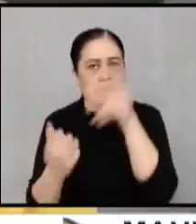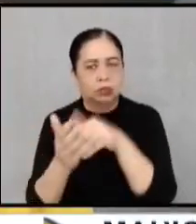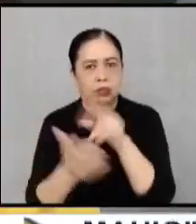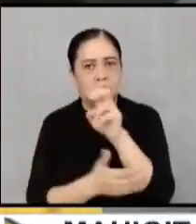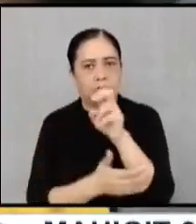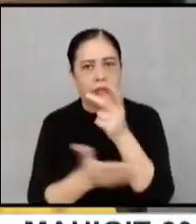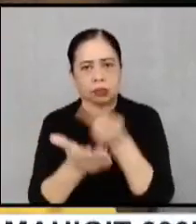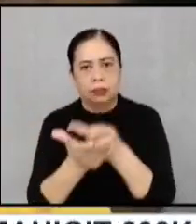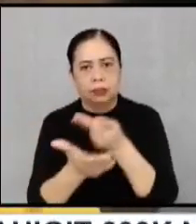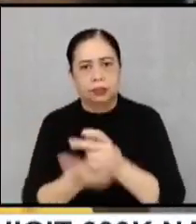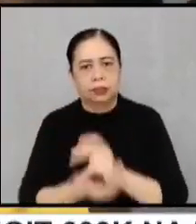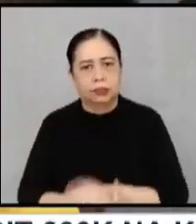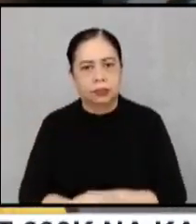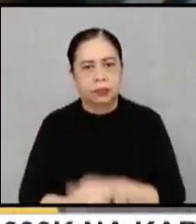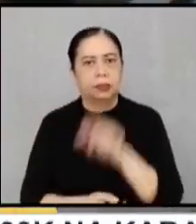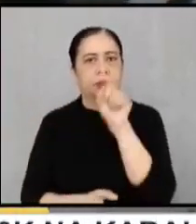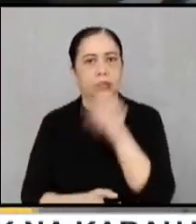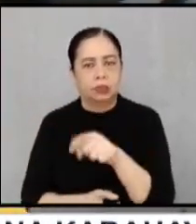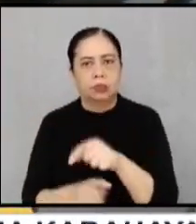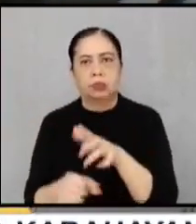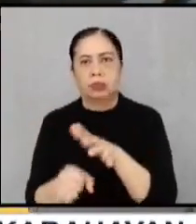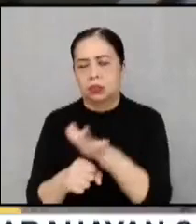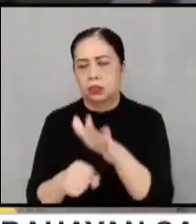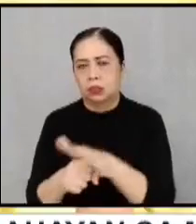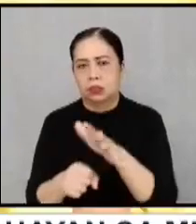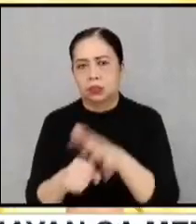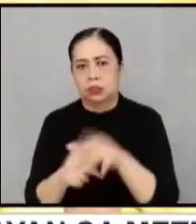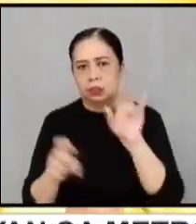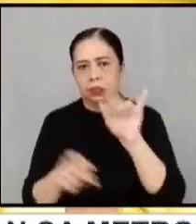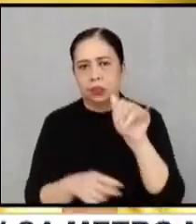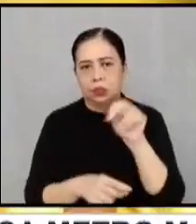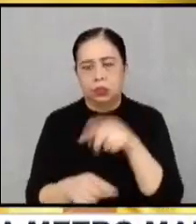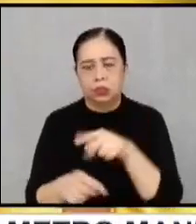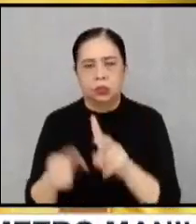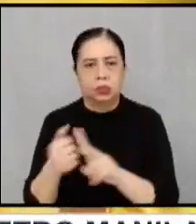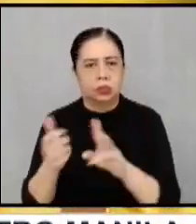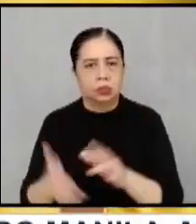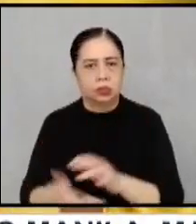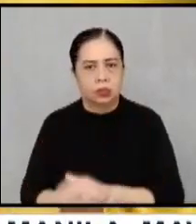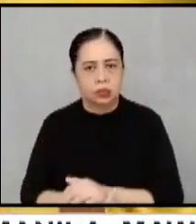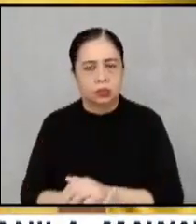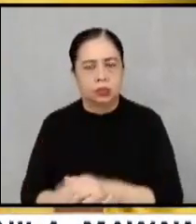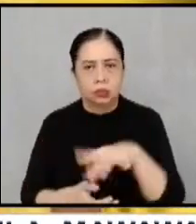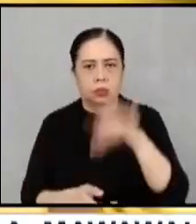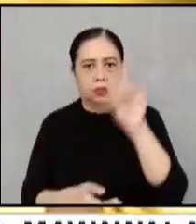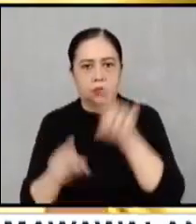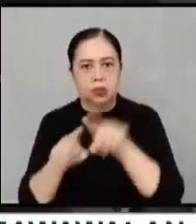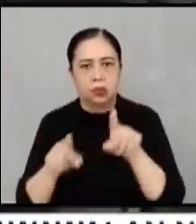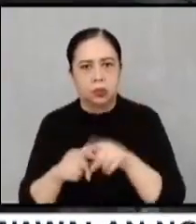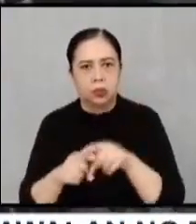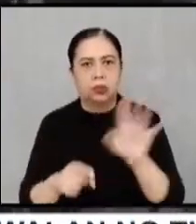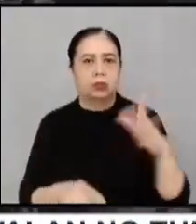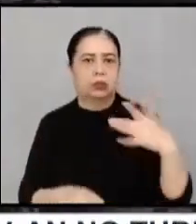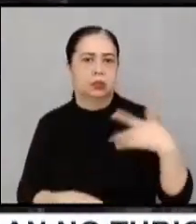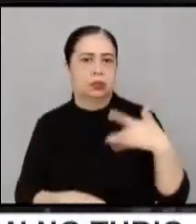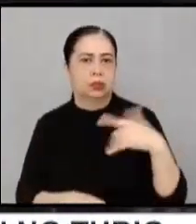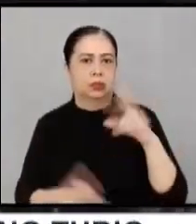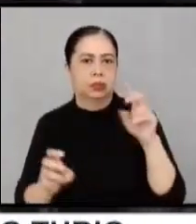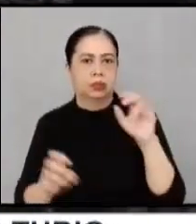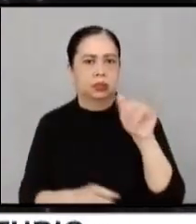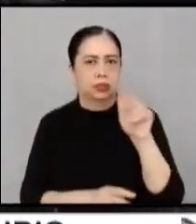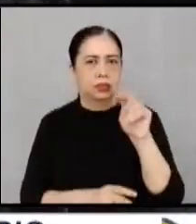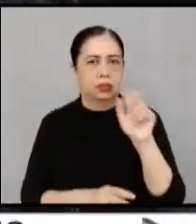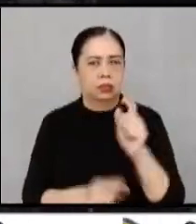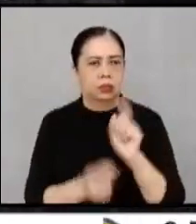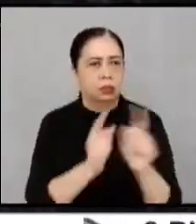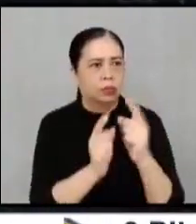pesos. At doon na pinagsamantalahan ni alias June ang biktima. Napag-alaman din na modus na umano ni alias Jana ang makipagkilala